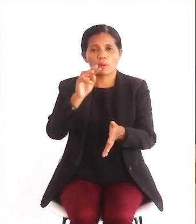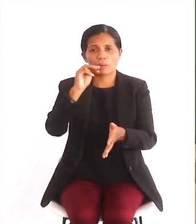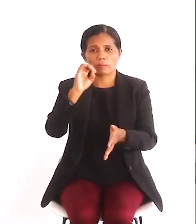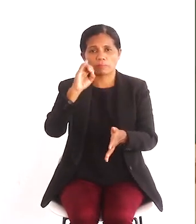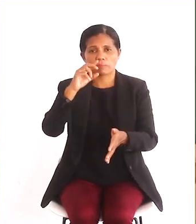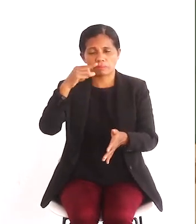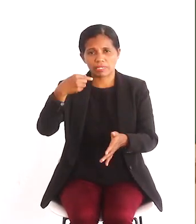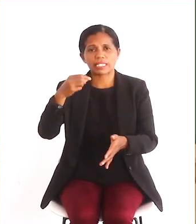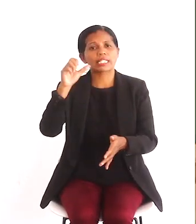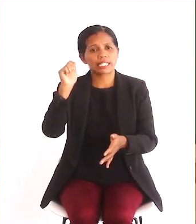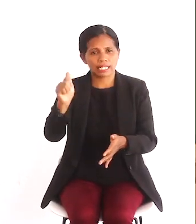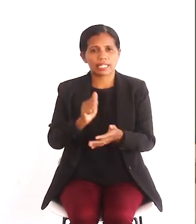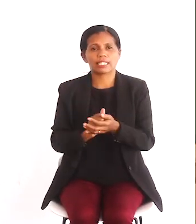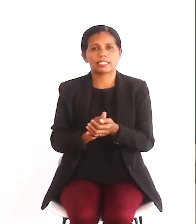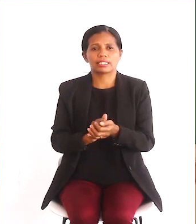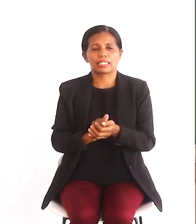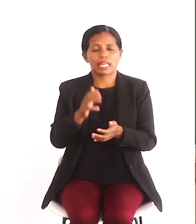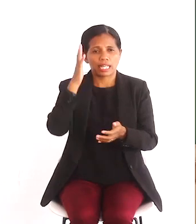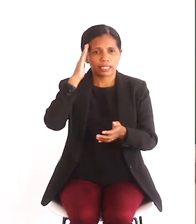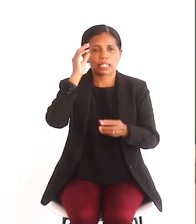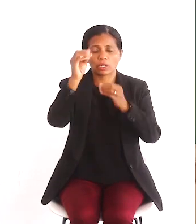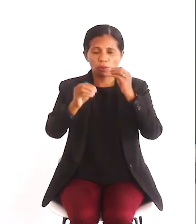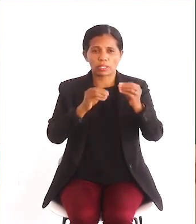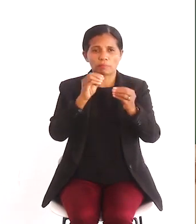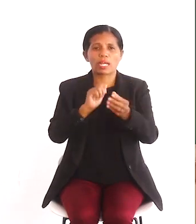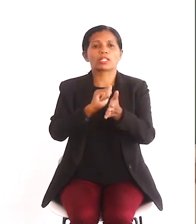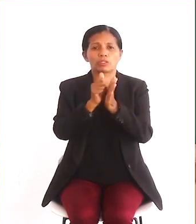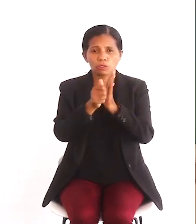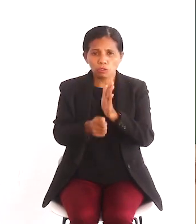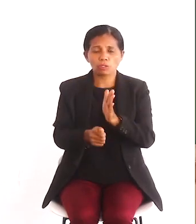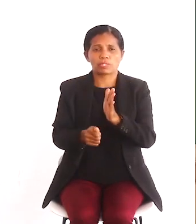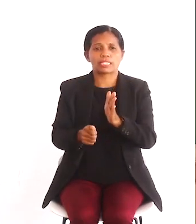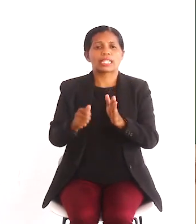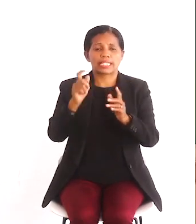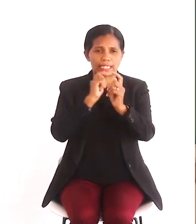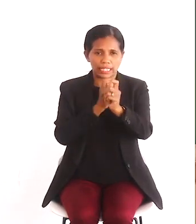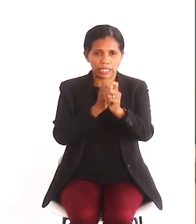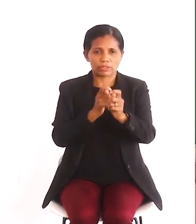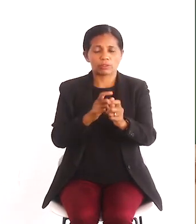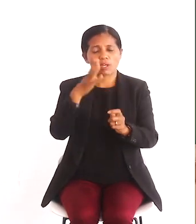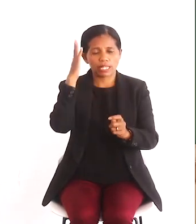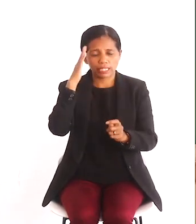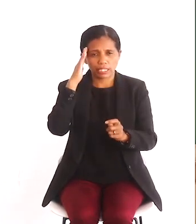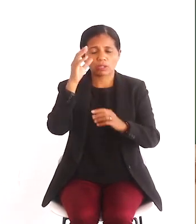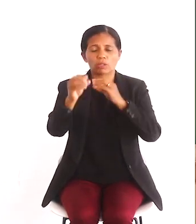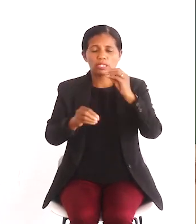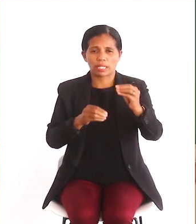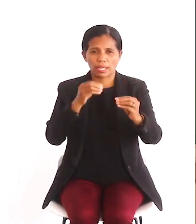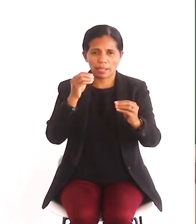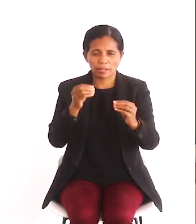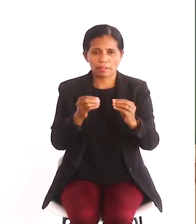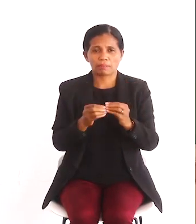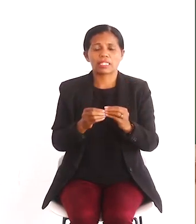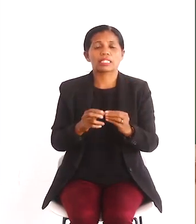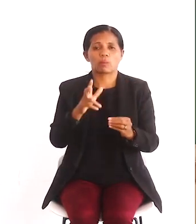aprende kona ba antónimo, ia literasia tetun, no le, no hatan pergunta, kona ba poema, o silencio ia